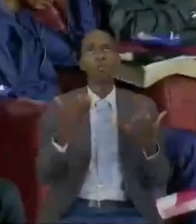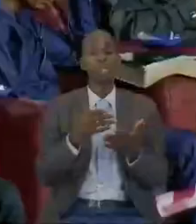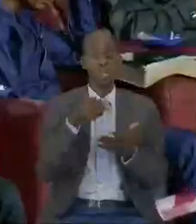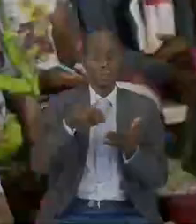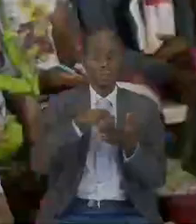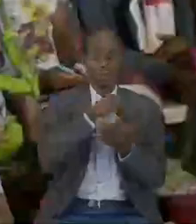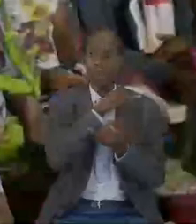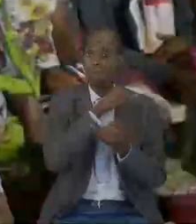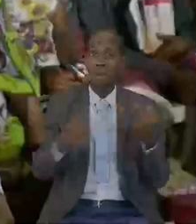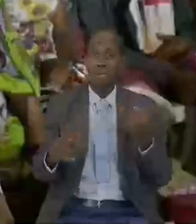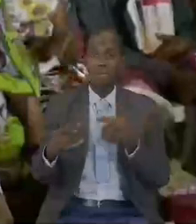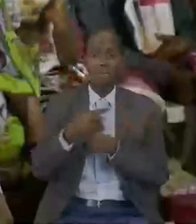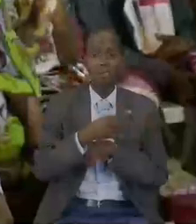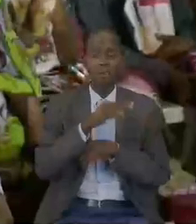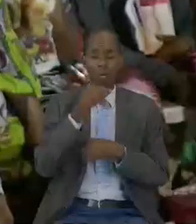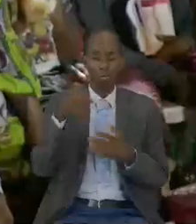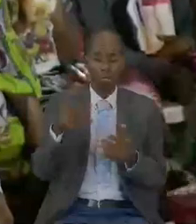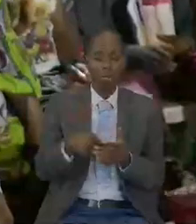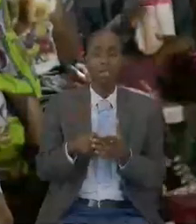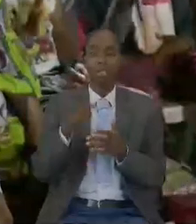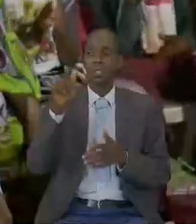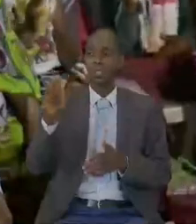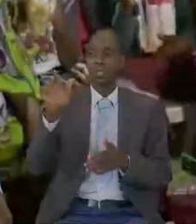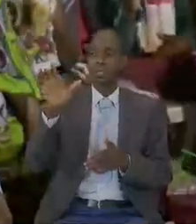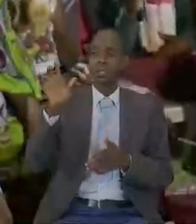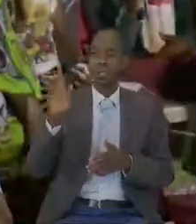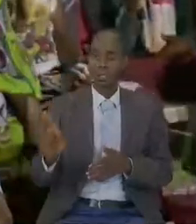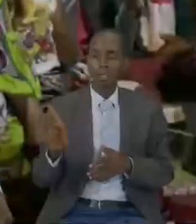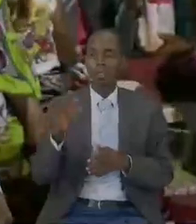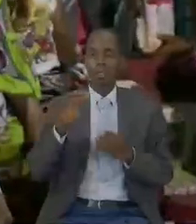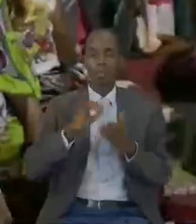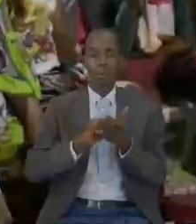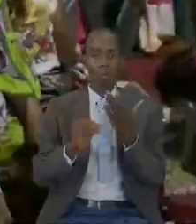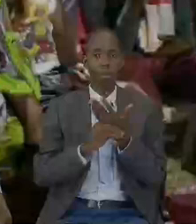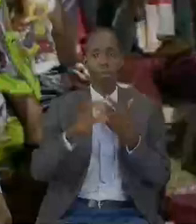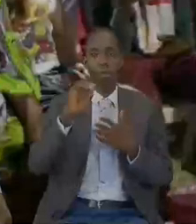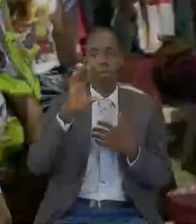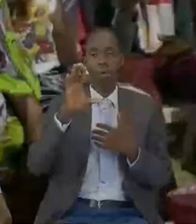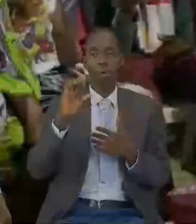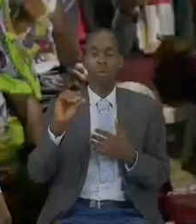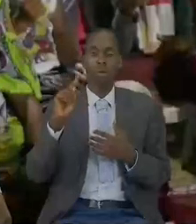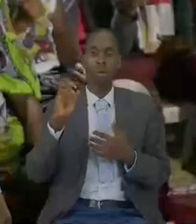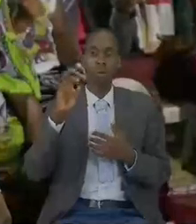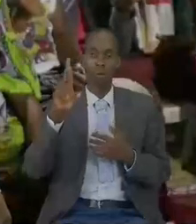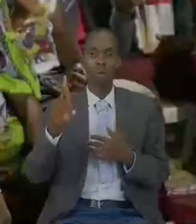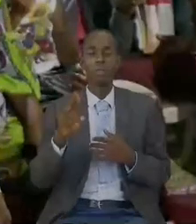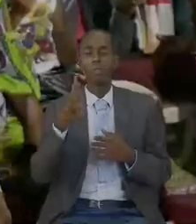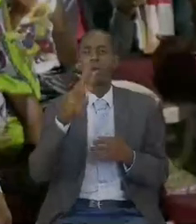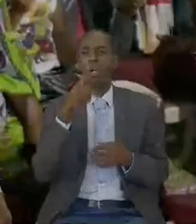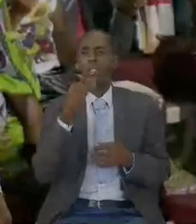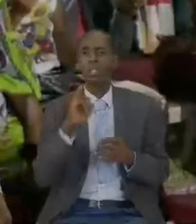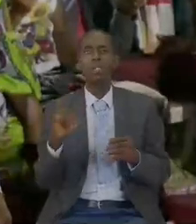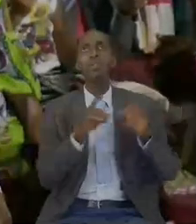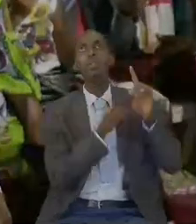là. Oui, ce dernier jour de cette croisée édition